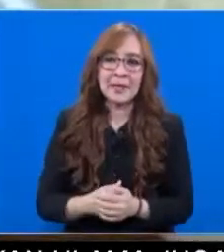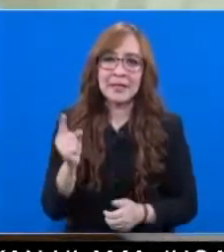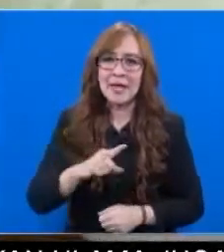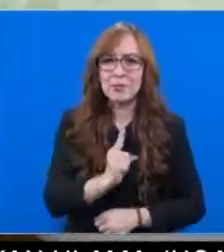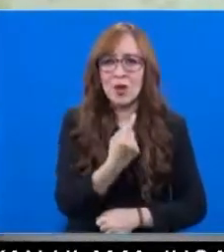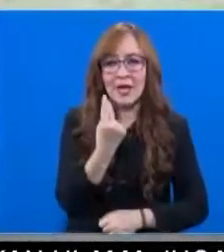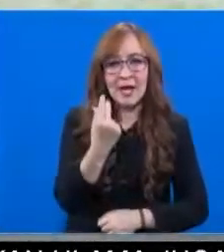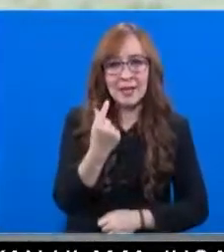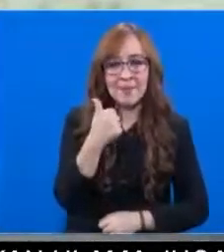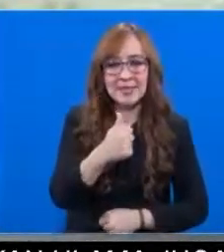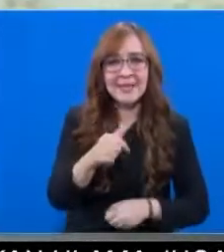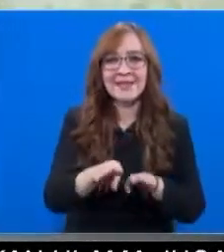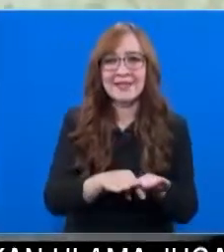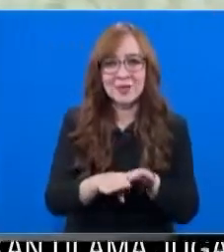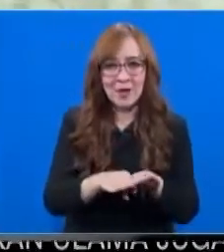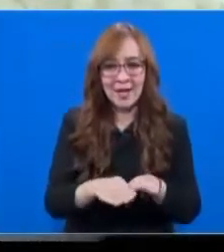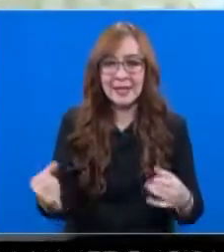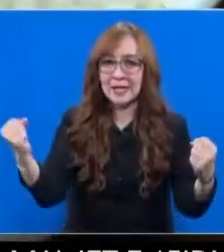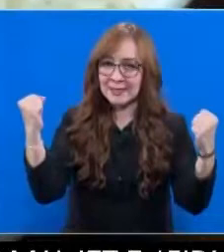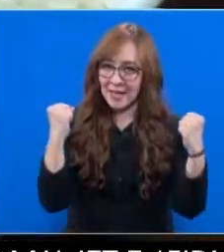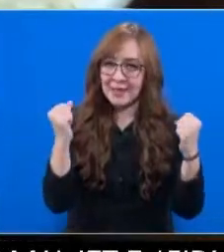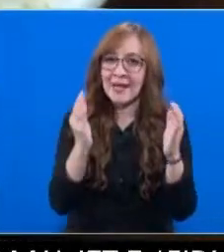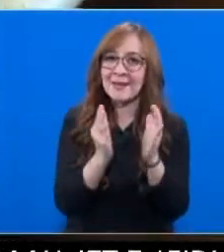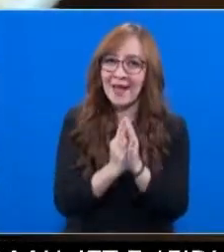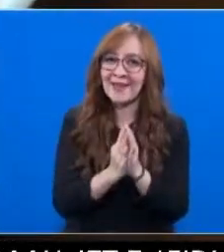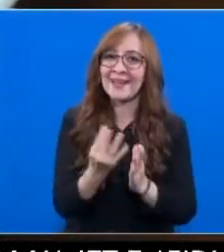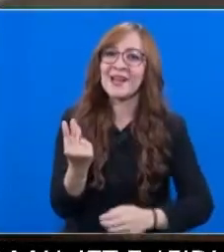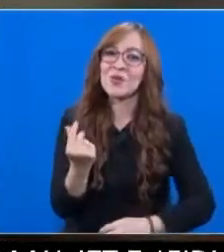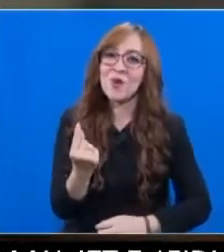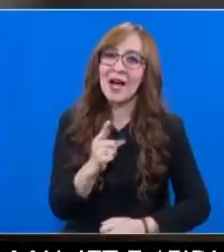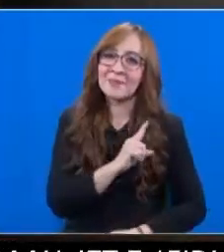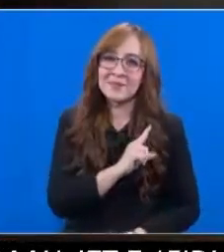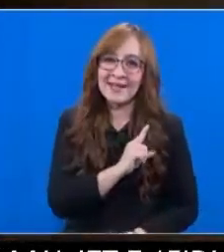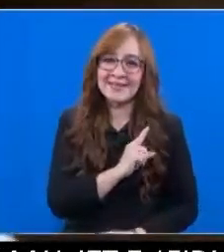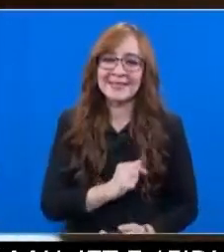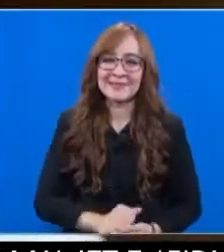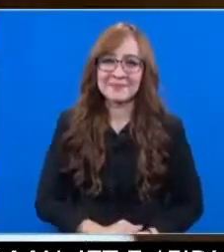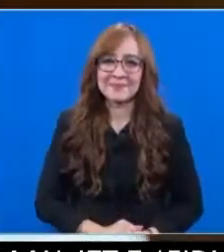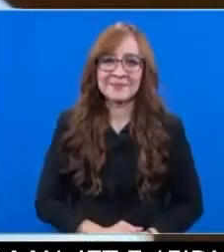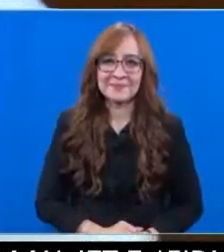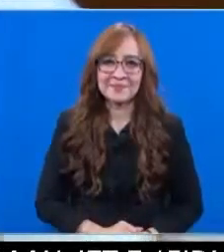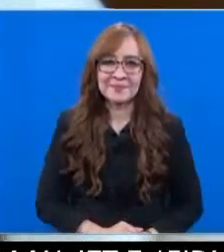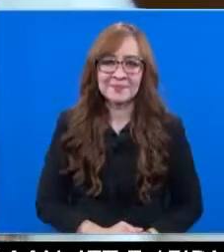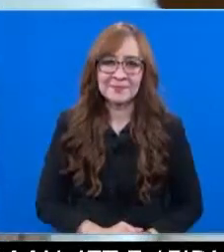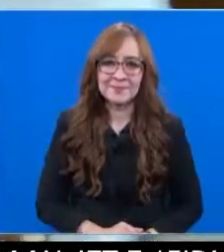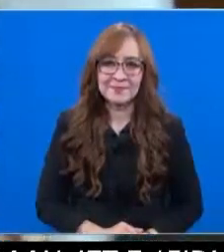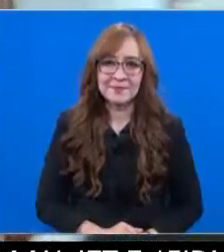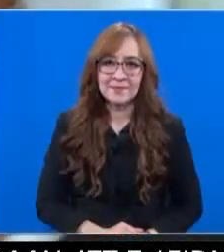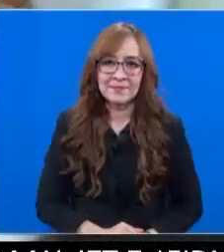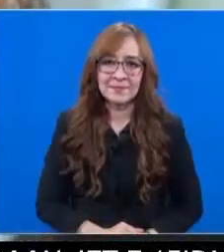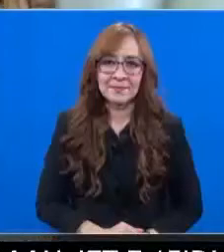bisa disesuaikan dengan kondisi kesehatan dan keuangan Anda. Tim Liputan, CNN Indonesia.